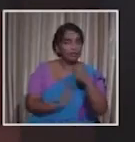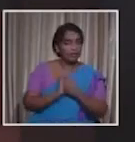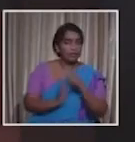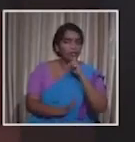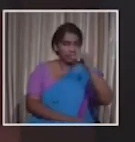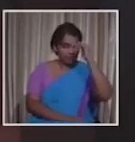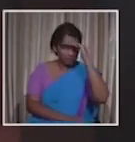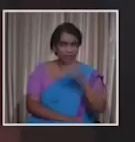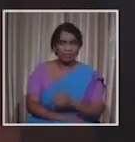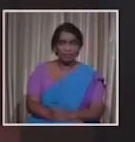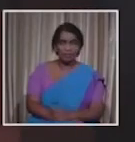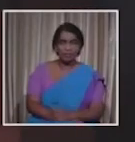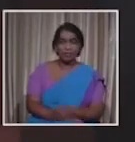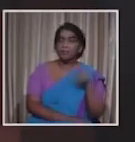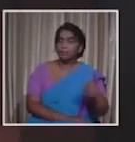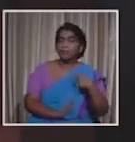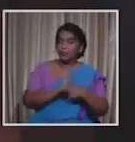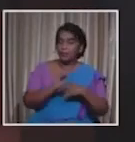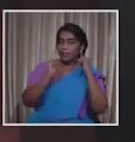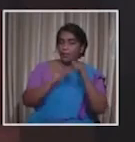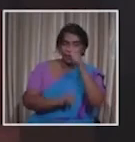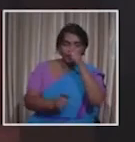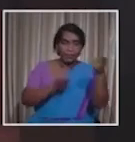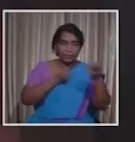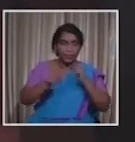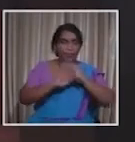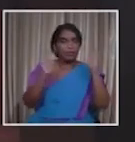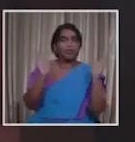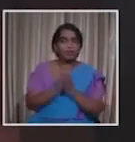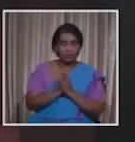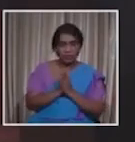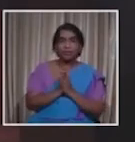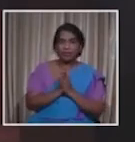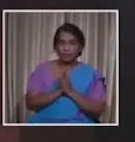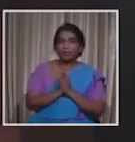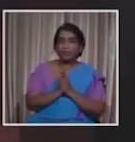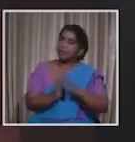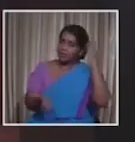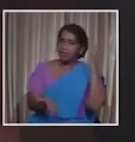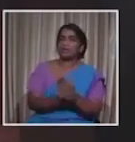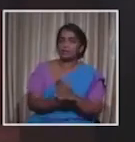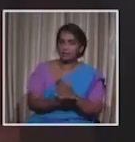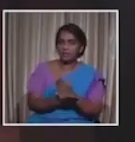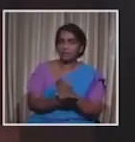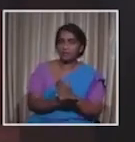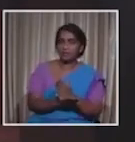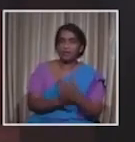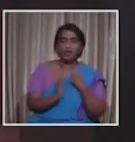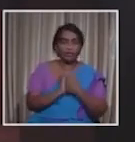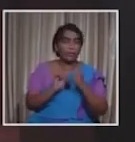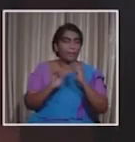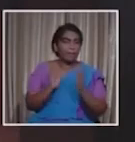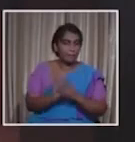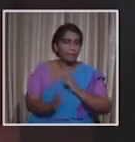කතානායකතුමනි මේ රටේ දූෂණ වංචා හොරකම් සියල්ලක්ම නතර කරන්නට ඕන විරෝධී වැඩ කරනකොට මම ගරු